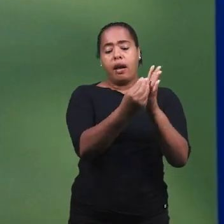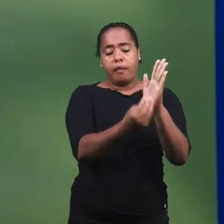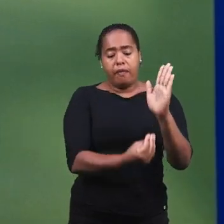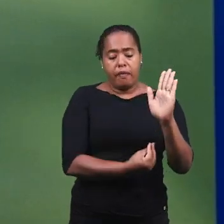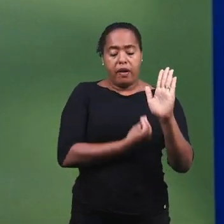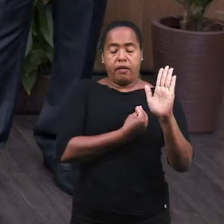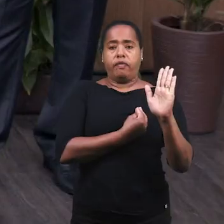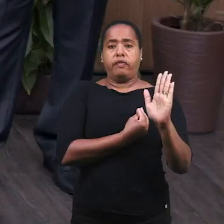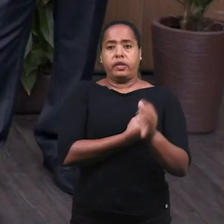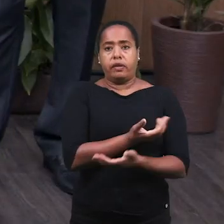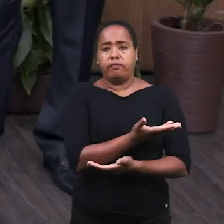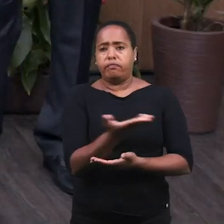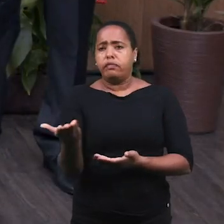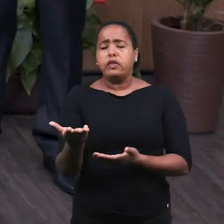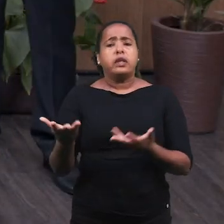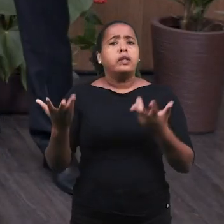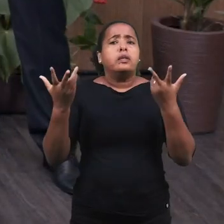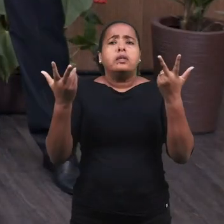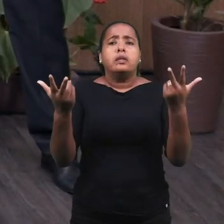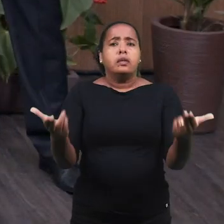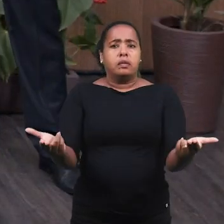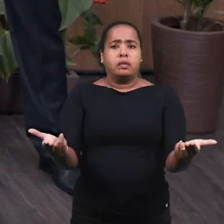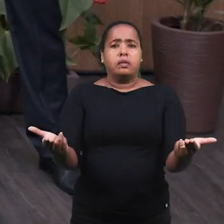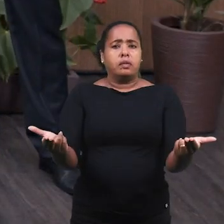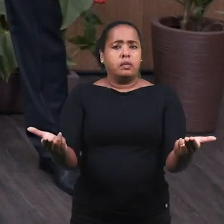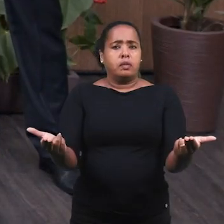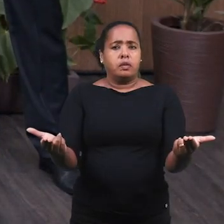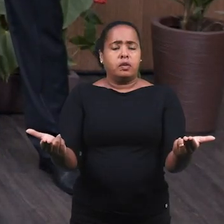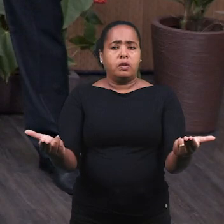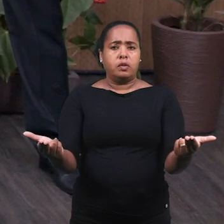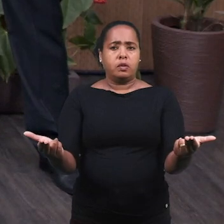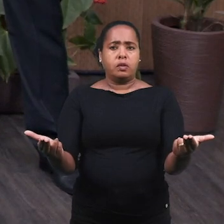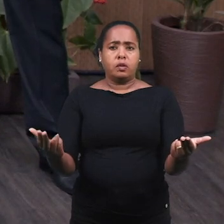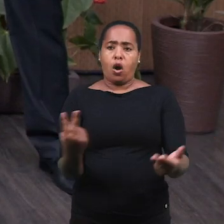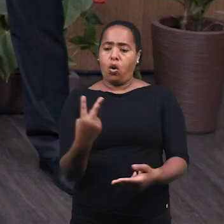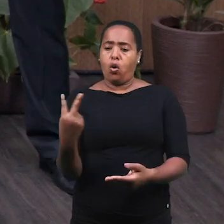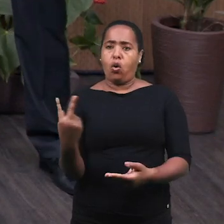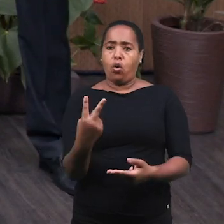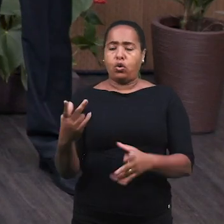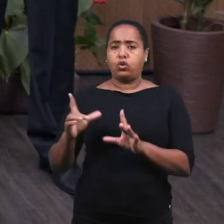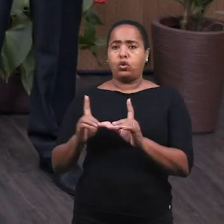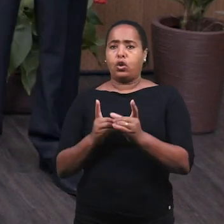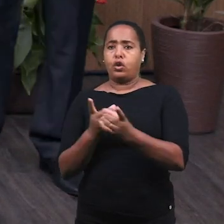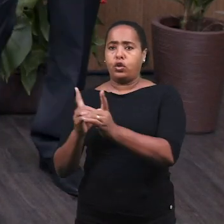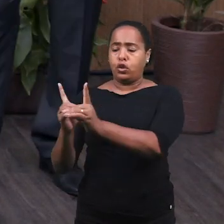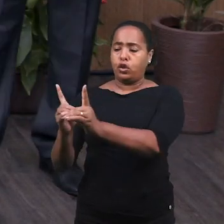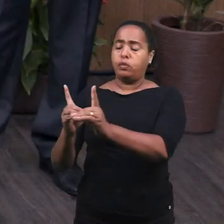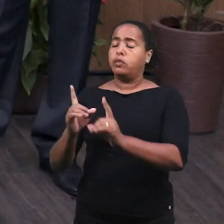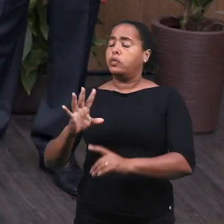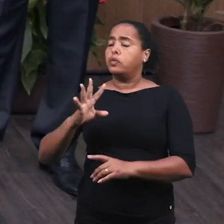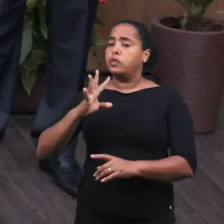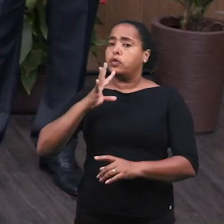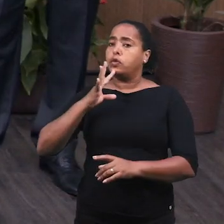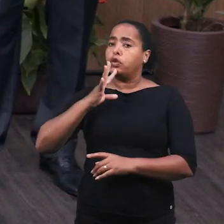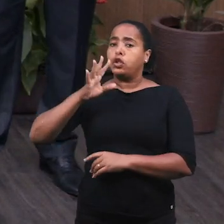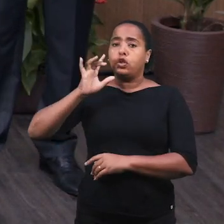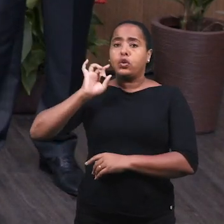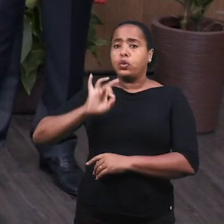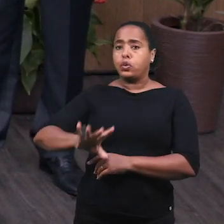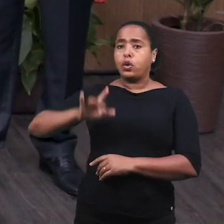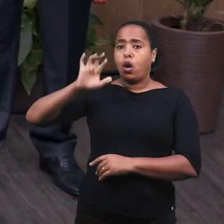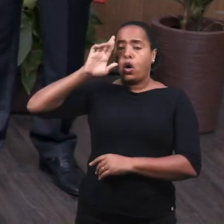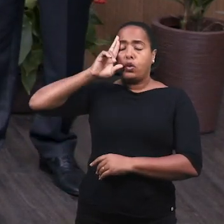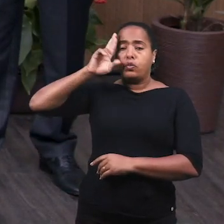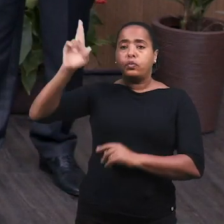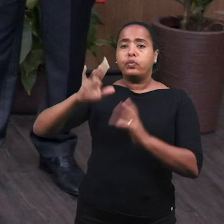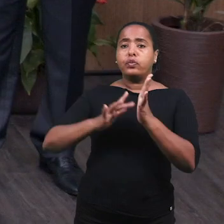спасению. Он принял нашу смерть, чтобы дать нам свою жизнь. И подобно тому, как 2 ученика